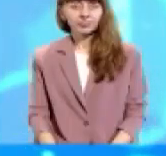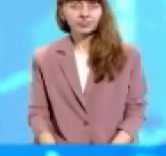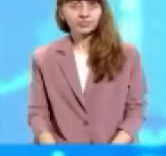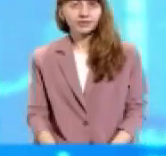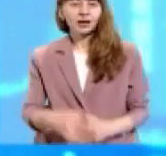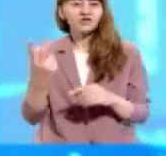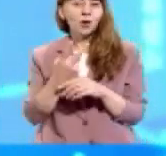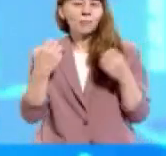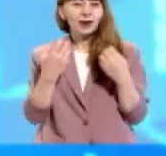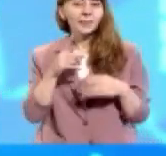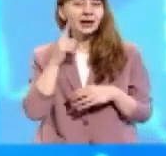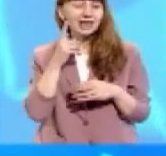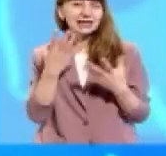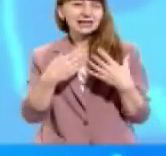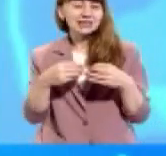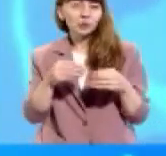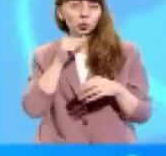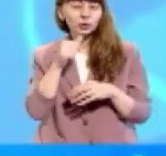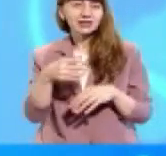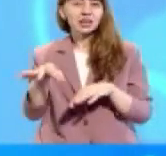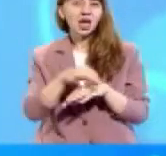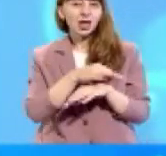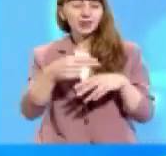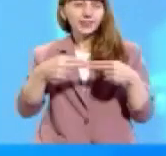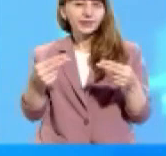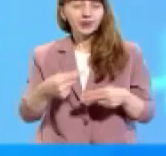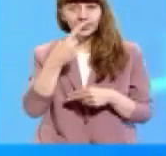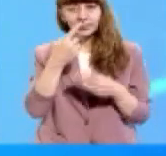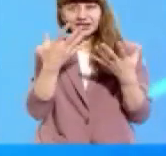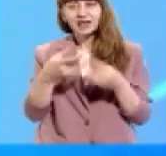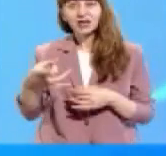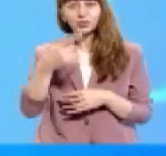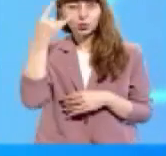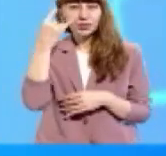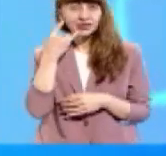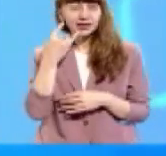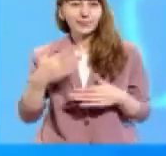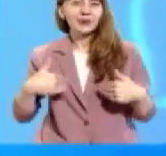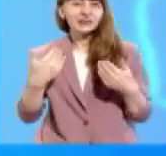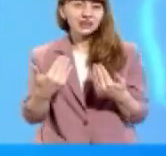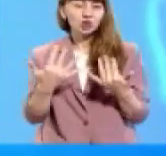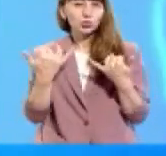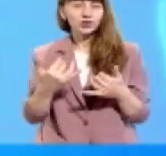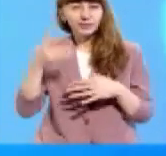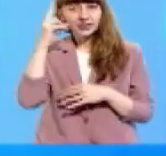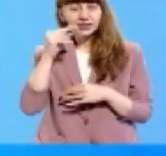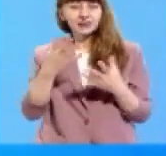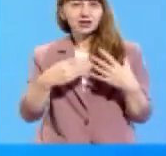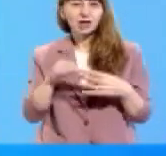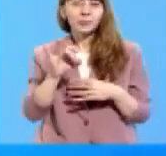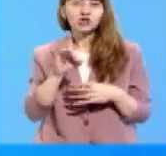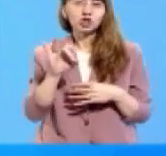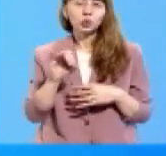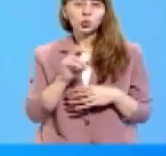Двойной праздник. Молодая пара из Кустаная зарегистрировала брак в преддверии Дня Республики. Поздравить с особенной датой семью